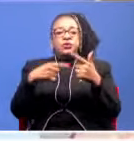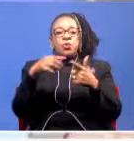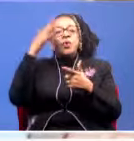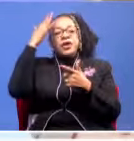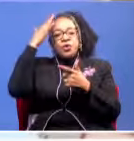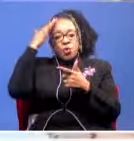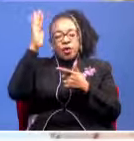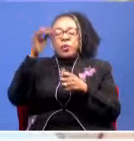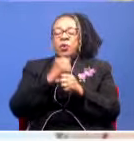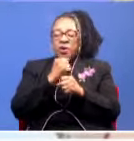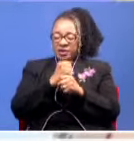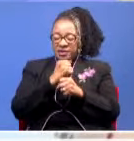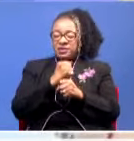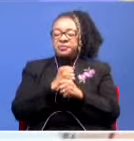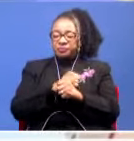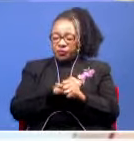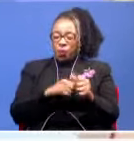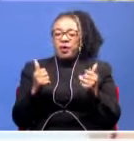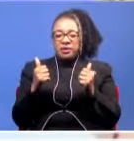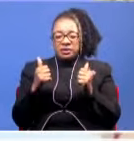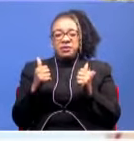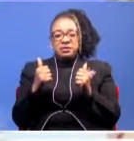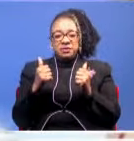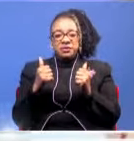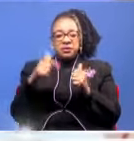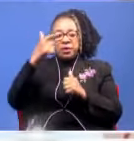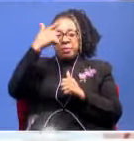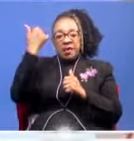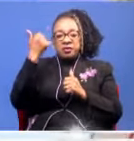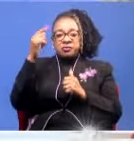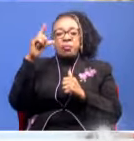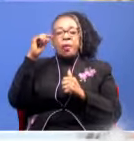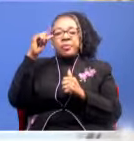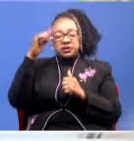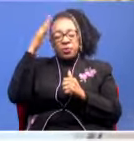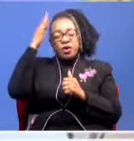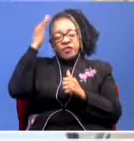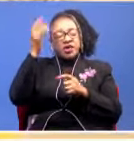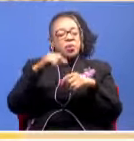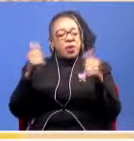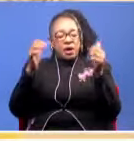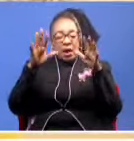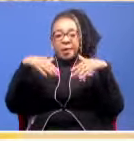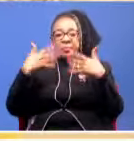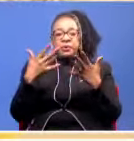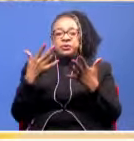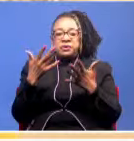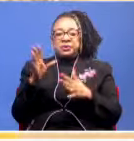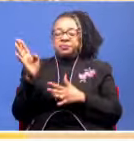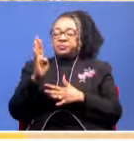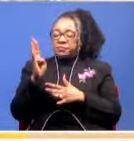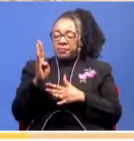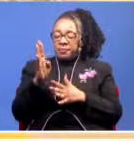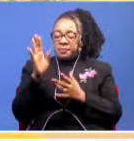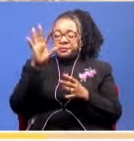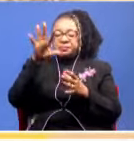ataipiga vizuri mwanzo, kwa sababu Mombasa wajua very well kuhusu mambo bahari. Memchagua kiongozi wetu